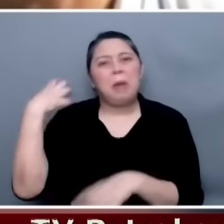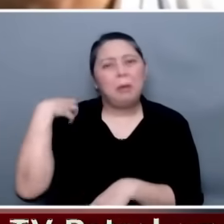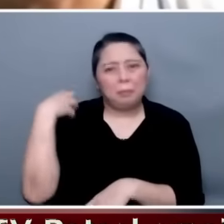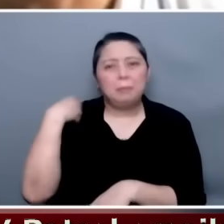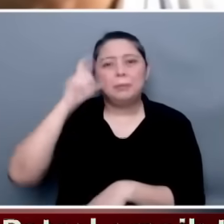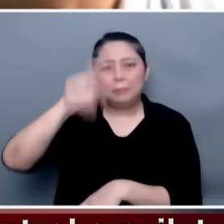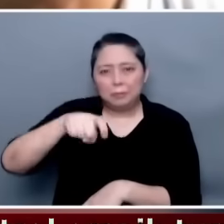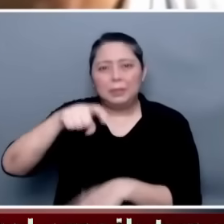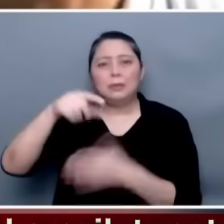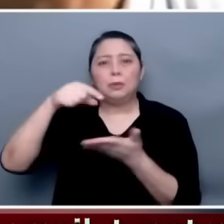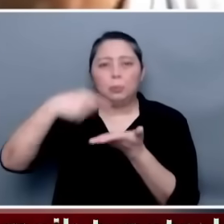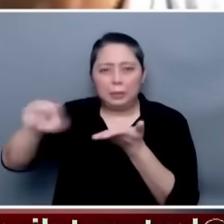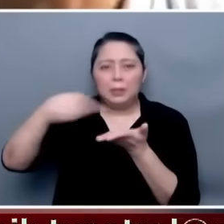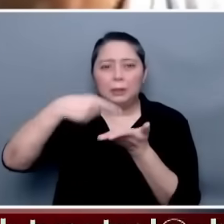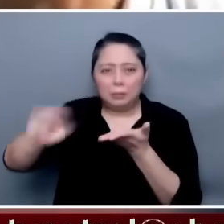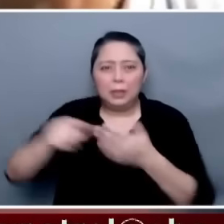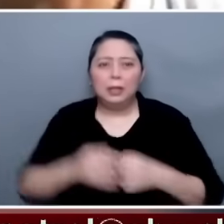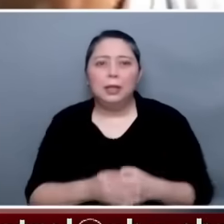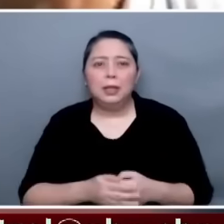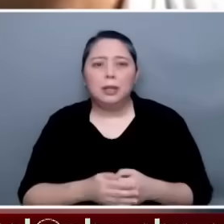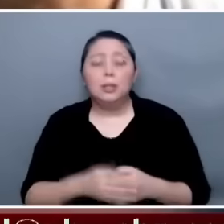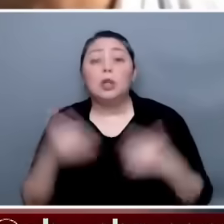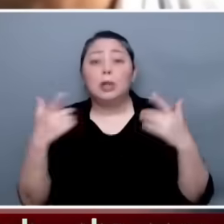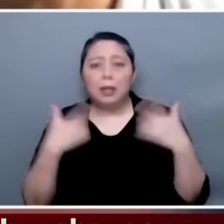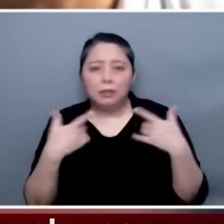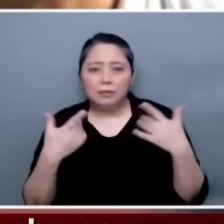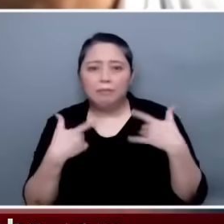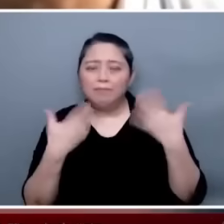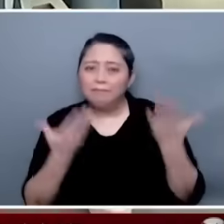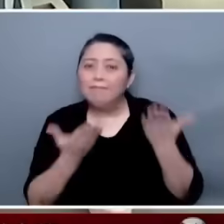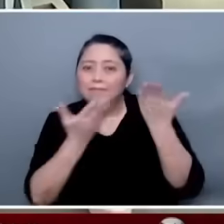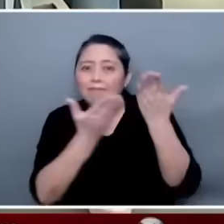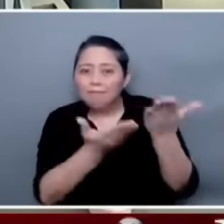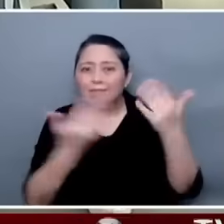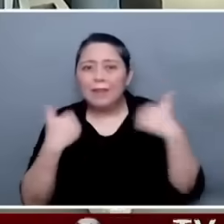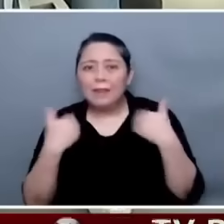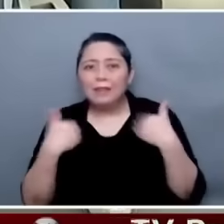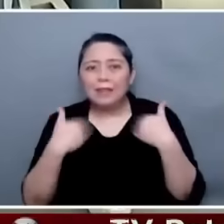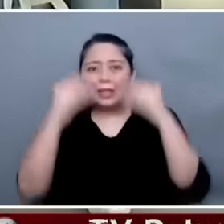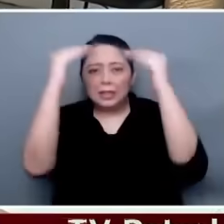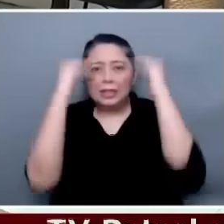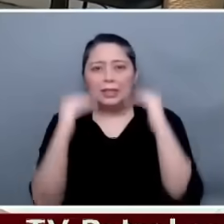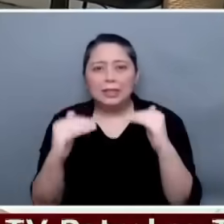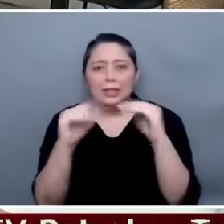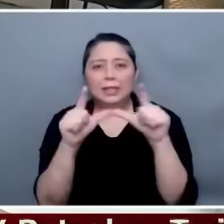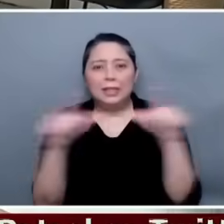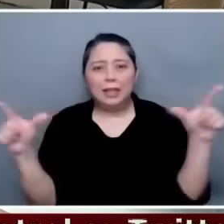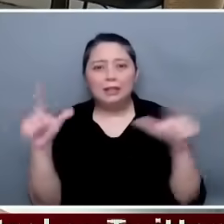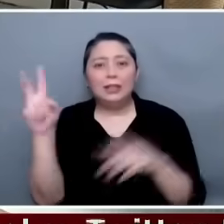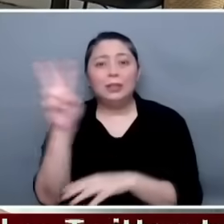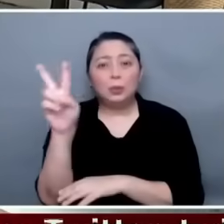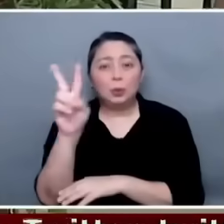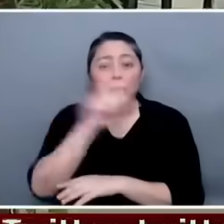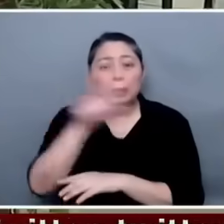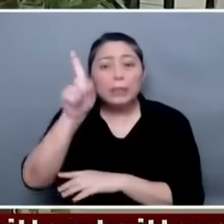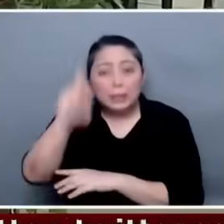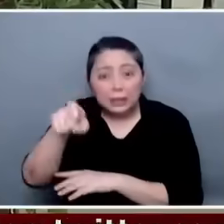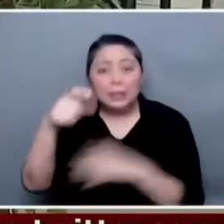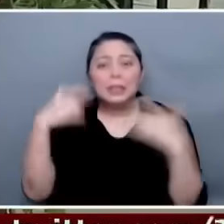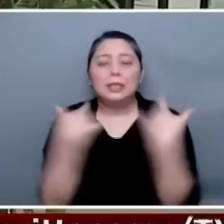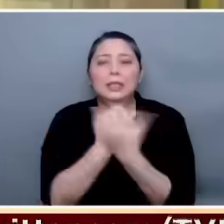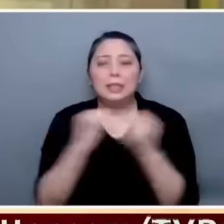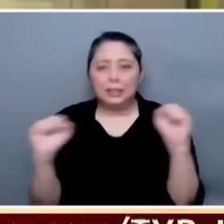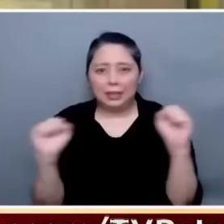2 para makabawi ang ating mga negosyo, pero we should do so in a safe manner. At para matiyak na magiging ligtas ang pagbubukas ng